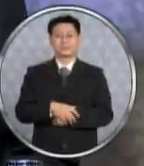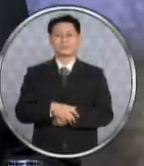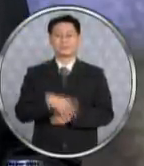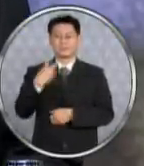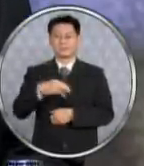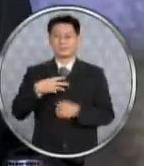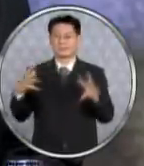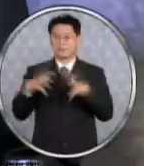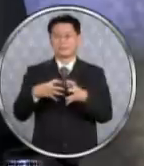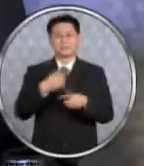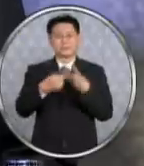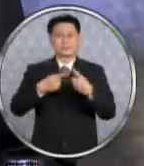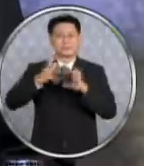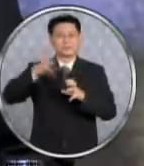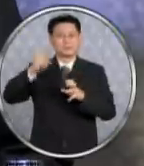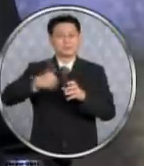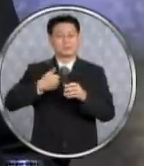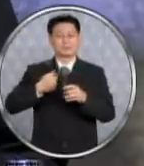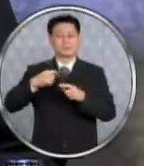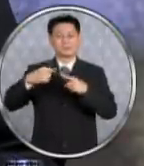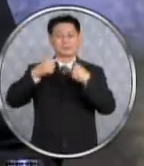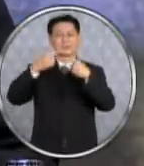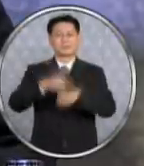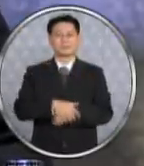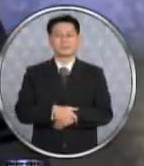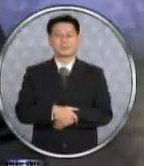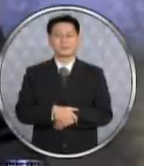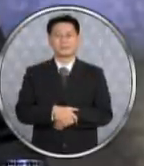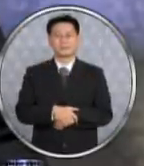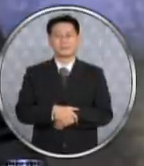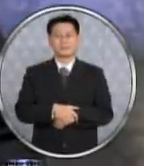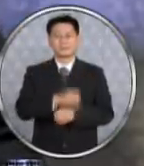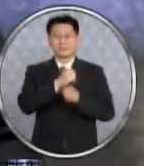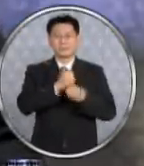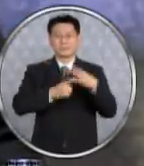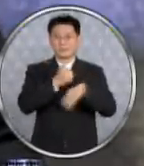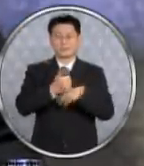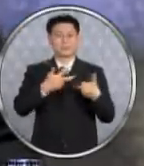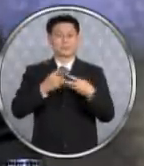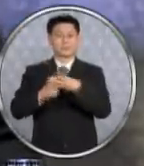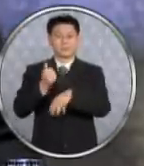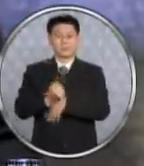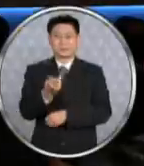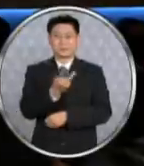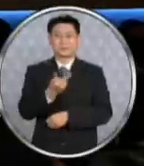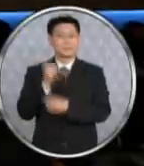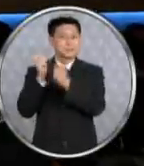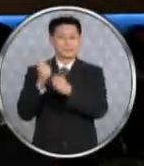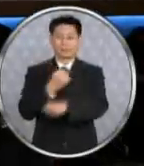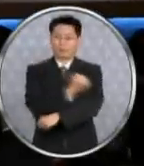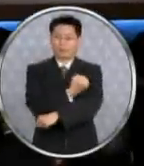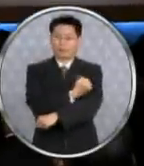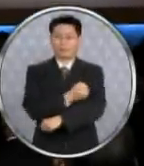起在这边参与总统大选的辩论。马主席、蔡主席，你们两位最近辛